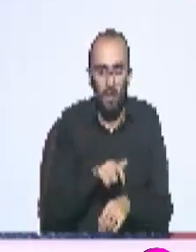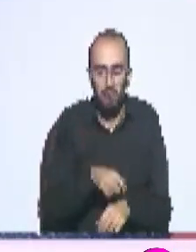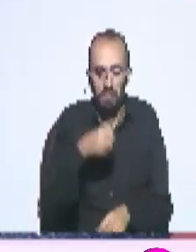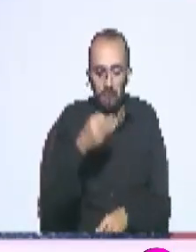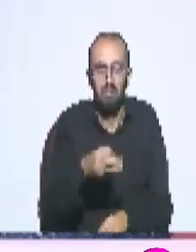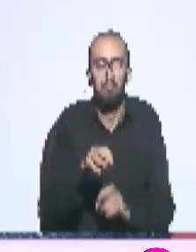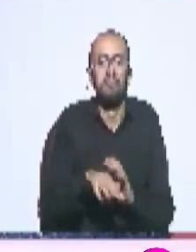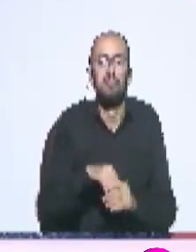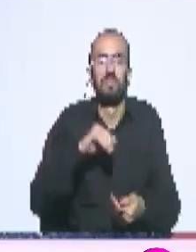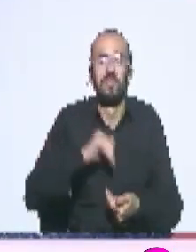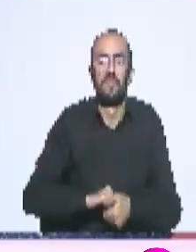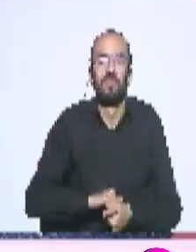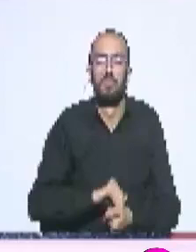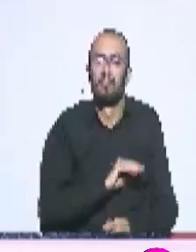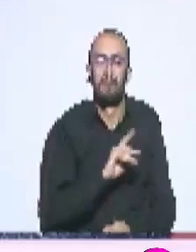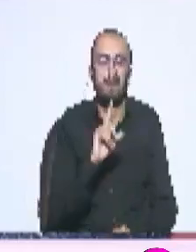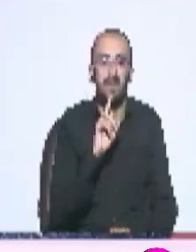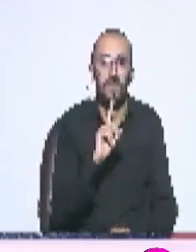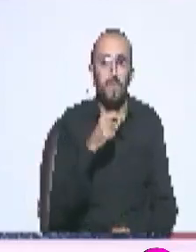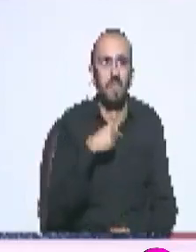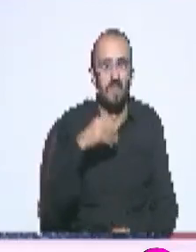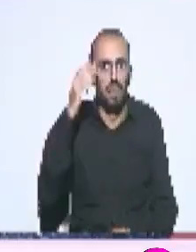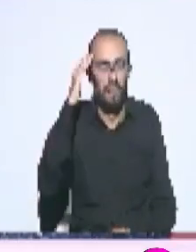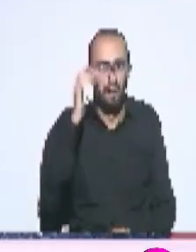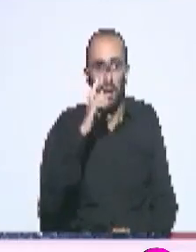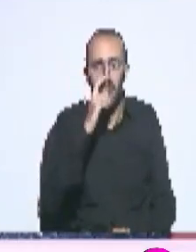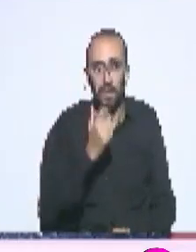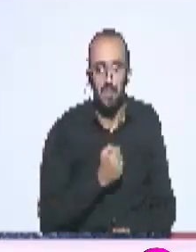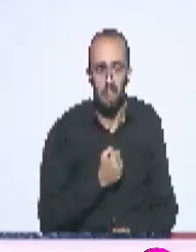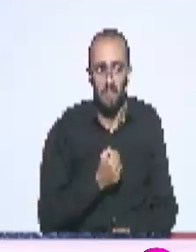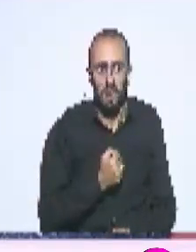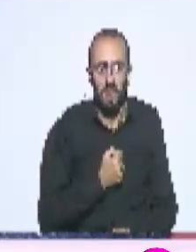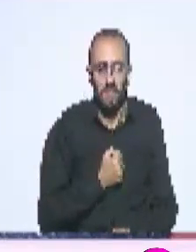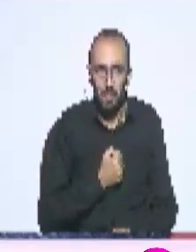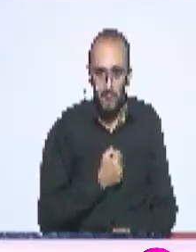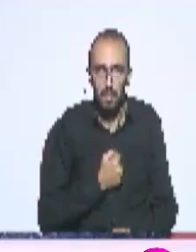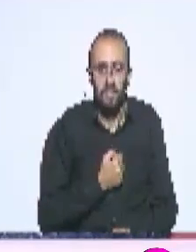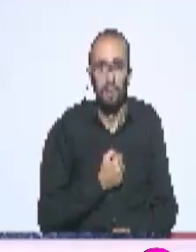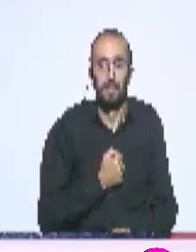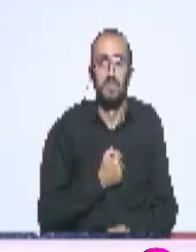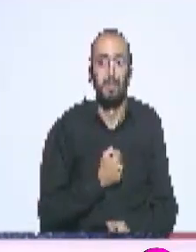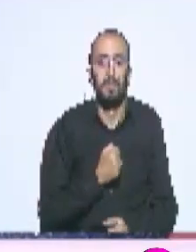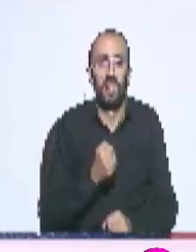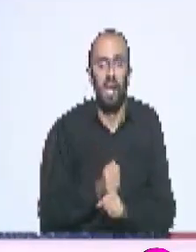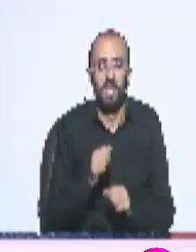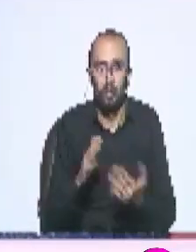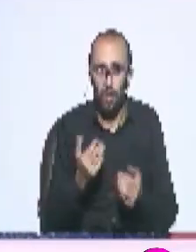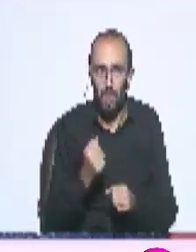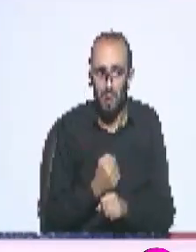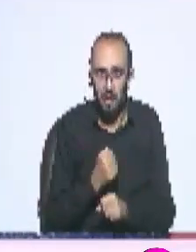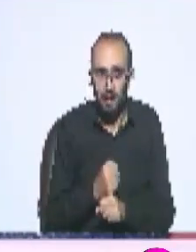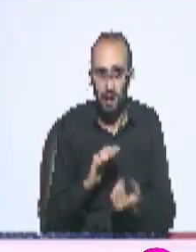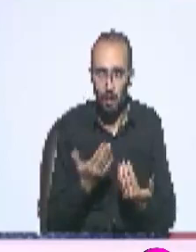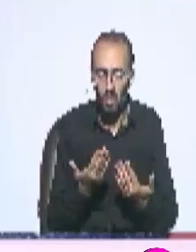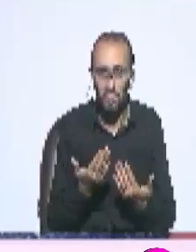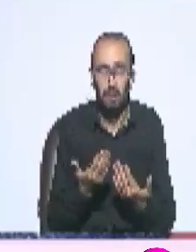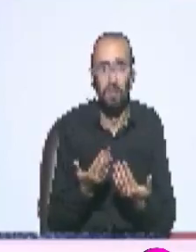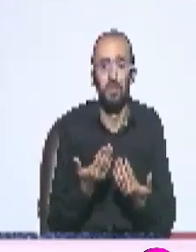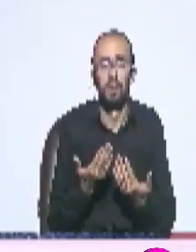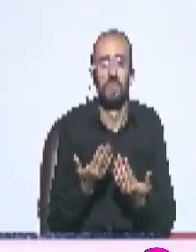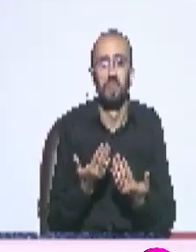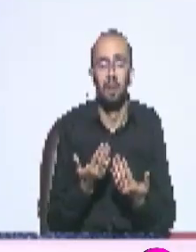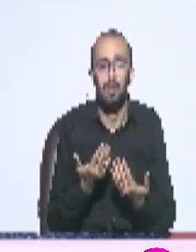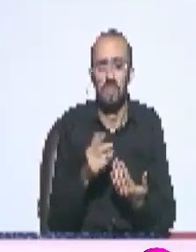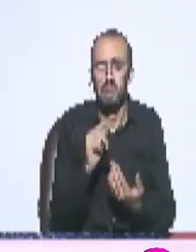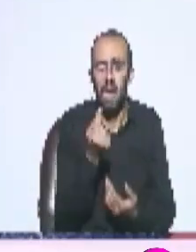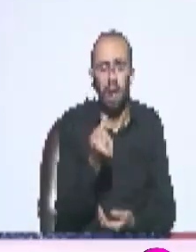والتزم بيه هقعد فيه مع نفسي عارفه ان الوقت دوت الولاد مش هيبقوا معايا اجازه من الشغل في اي حاجه ساعه